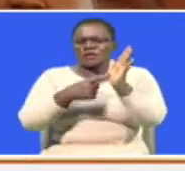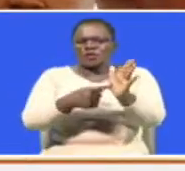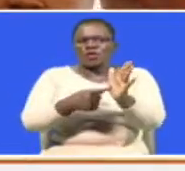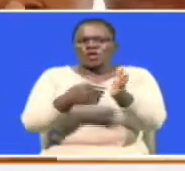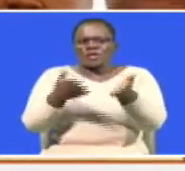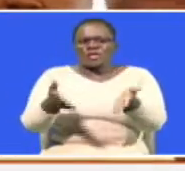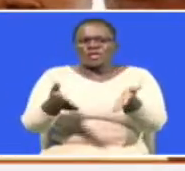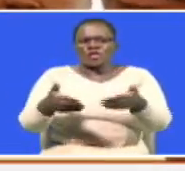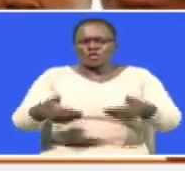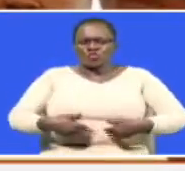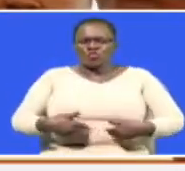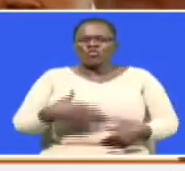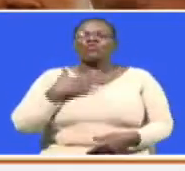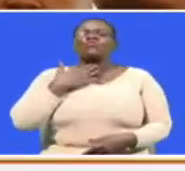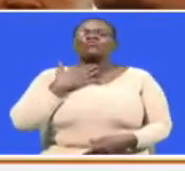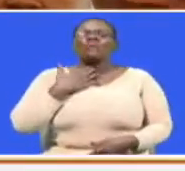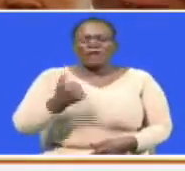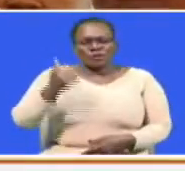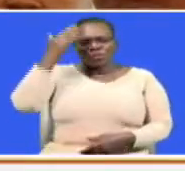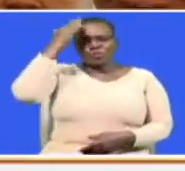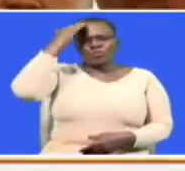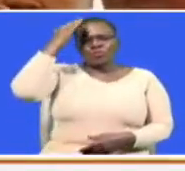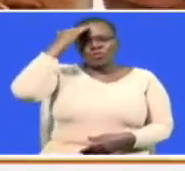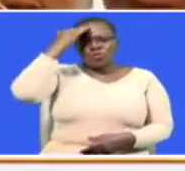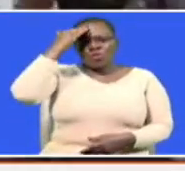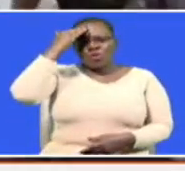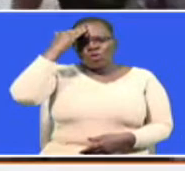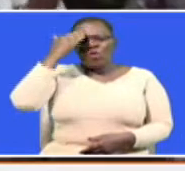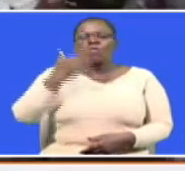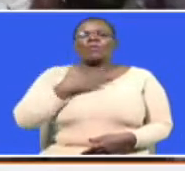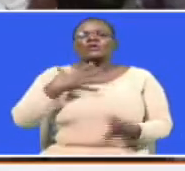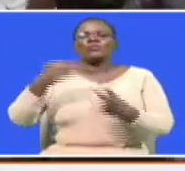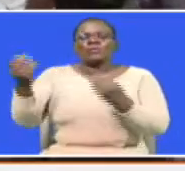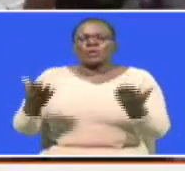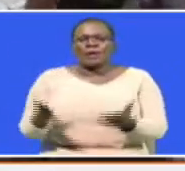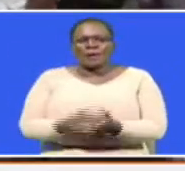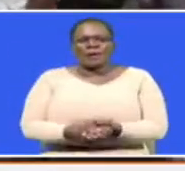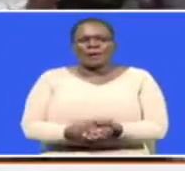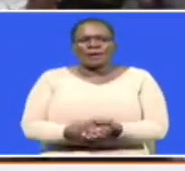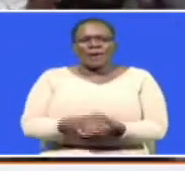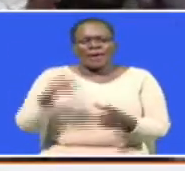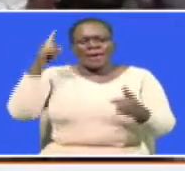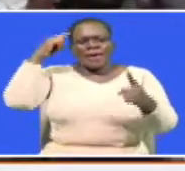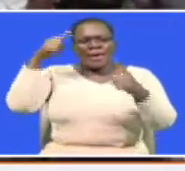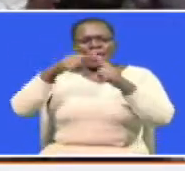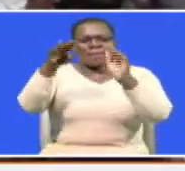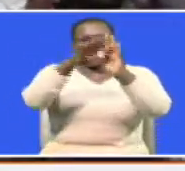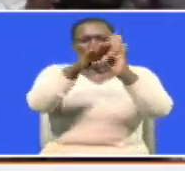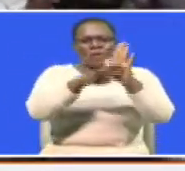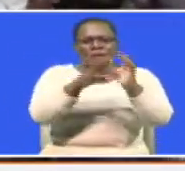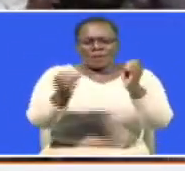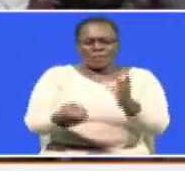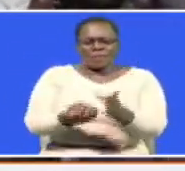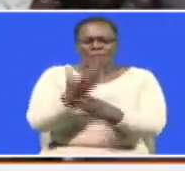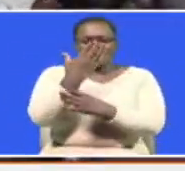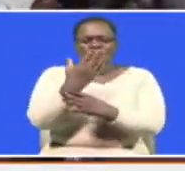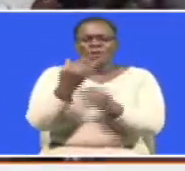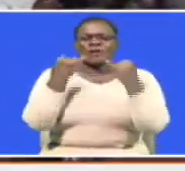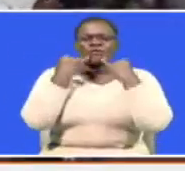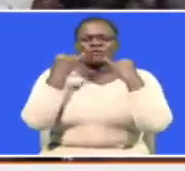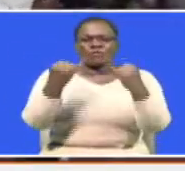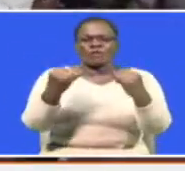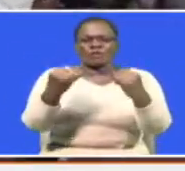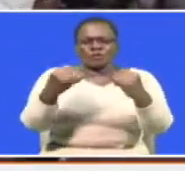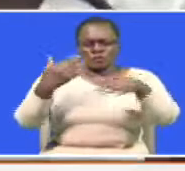hawa vijana wana ari ya kutaka kujua wanataka kwenda mahali gani. The primary goal of the program is to develop a database